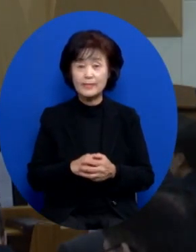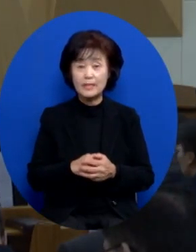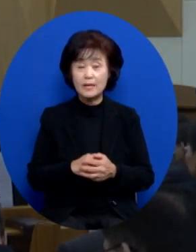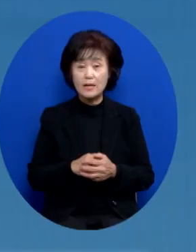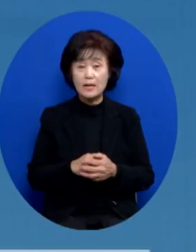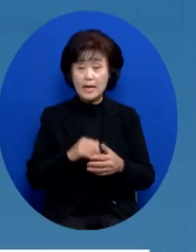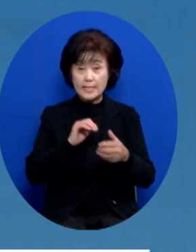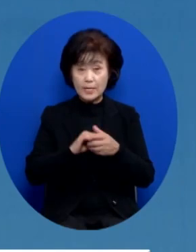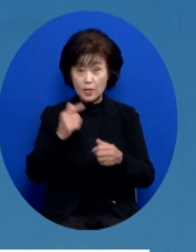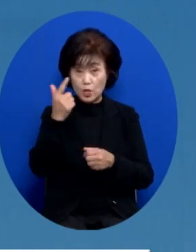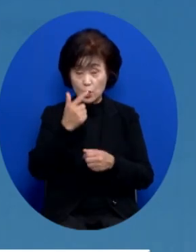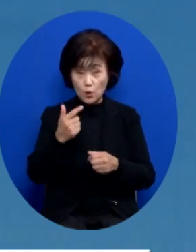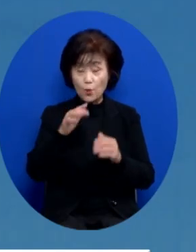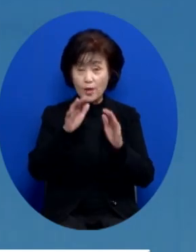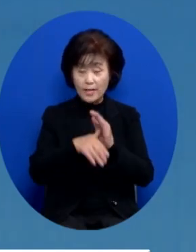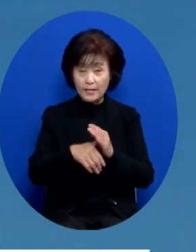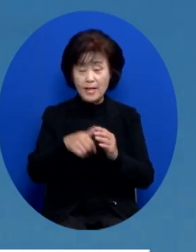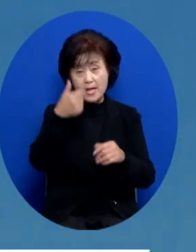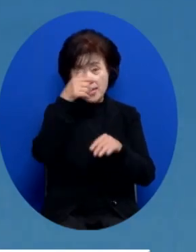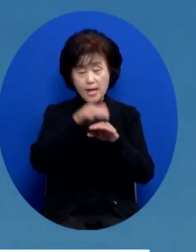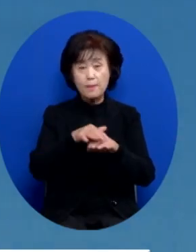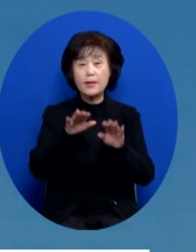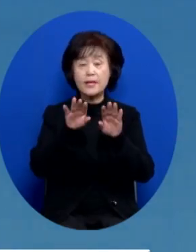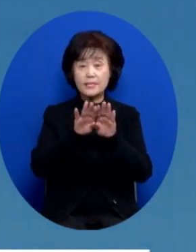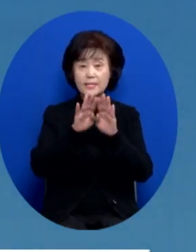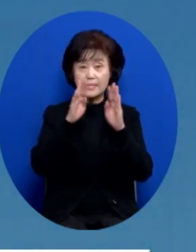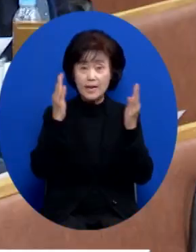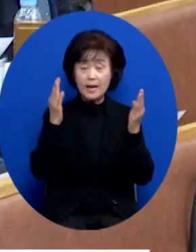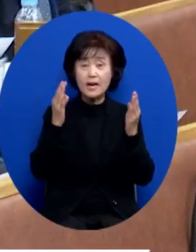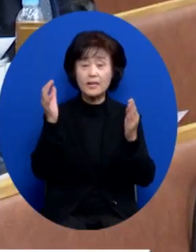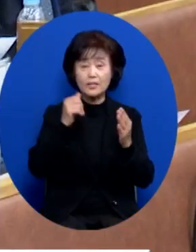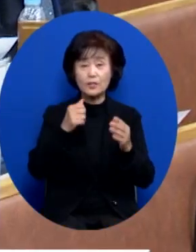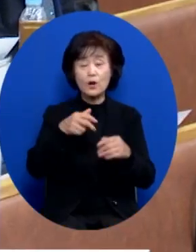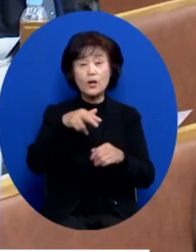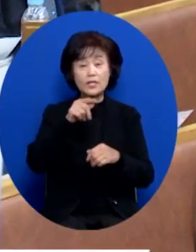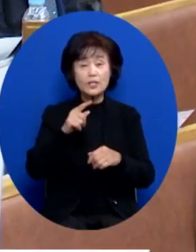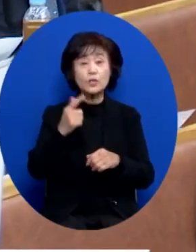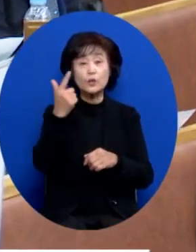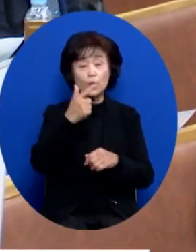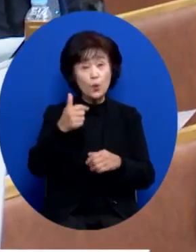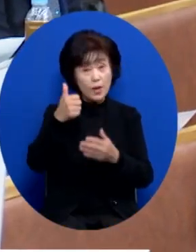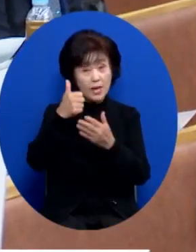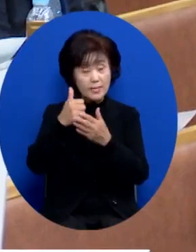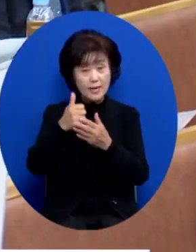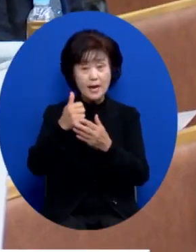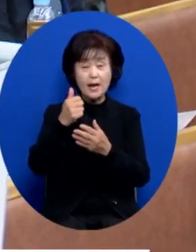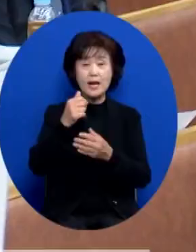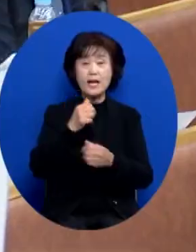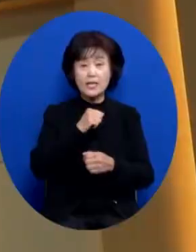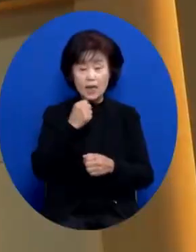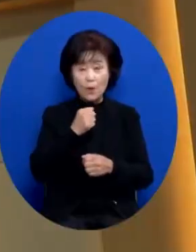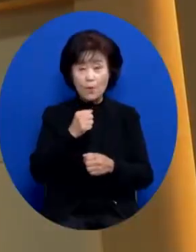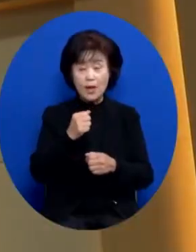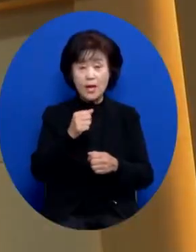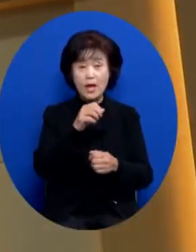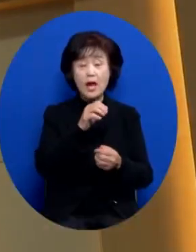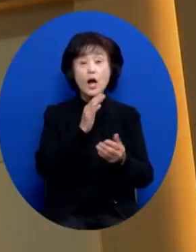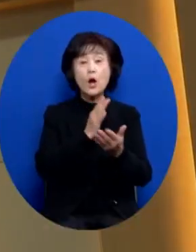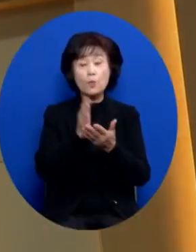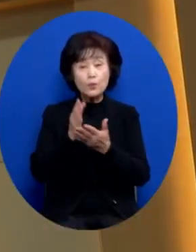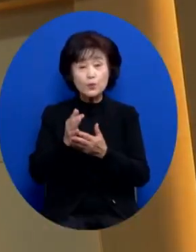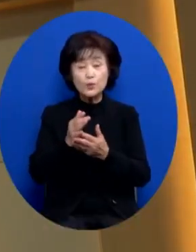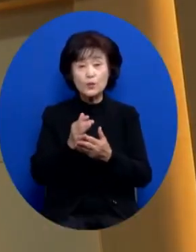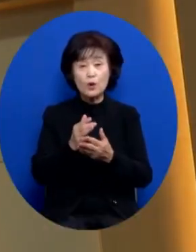이번 정기노회에는 개회 예배를 시작으로 구미노회 정병석 노회장의 사회로 각 부서 보고와 각종 회물을